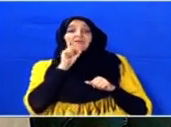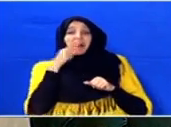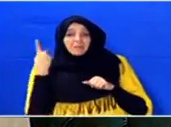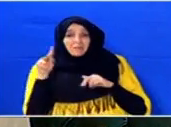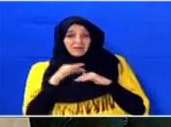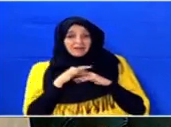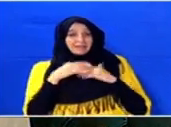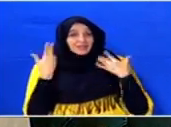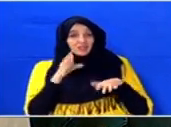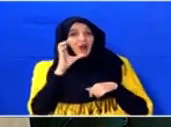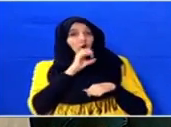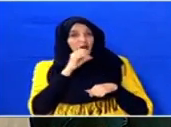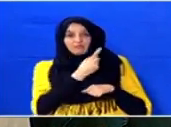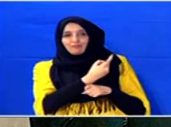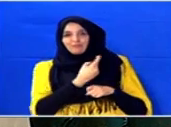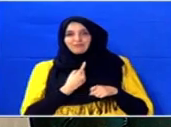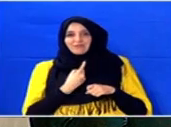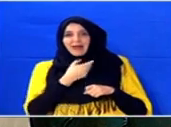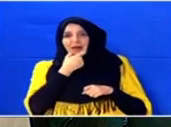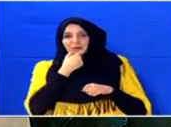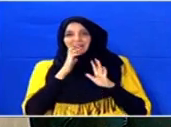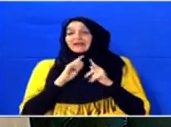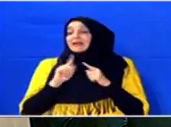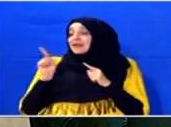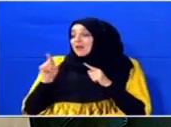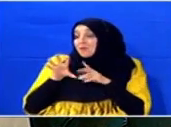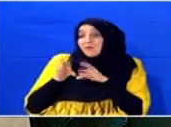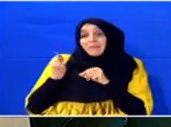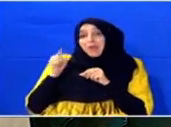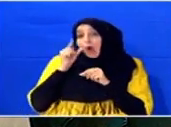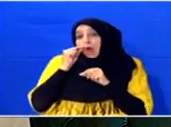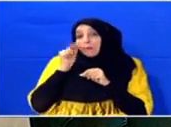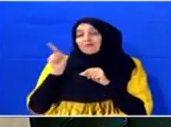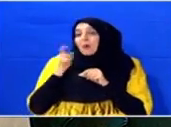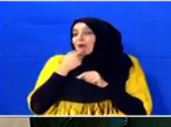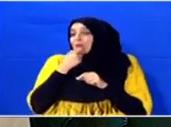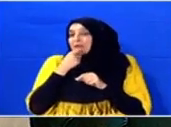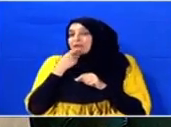وهو عمها طيب انت ابوك